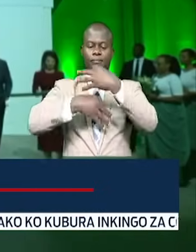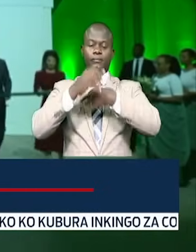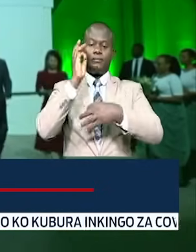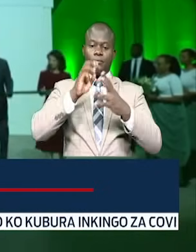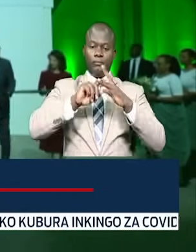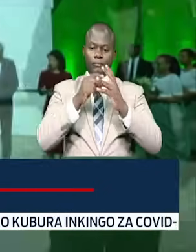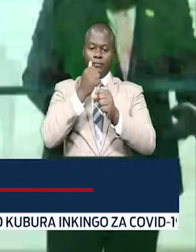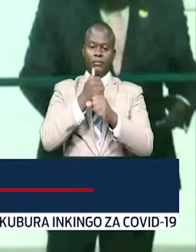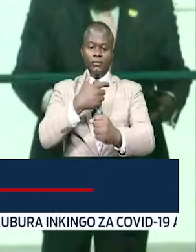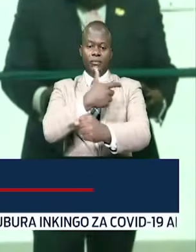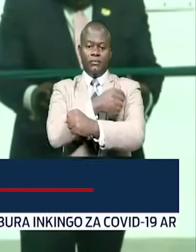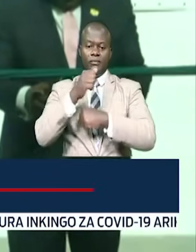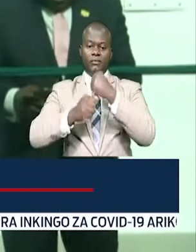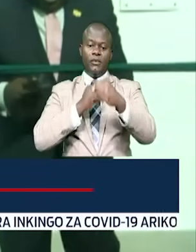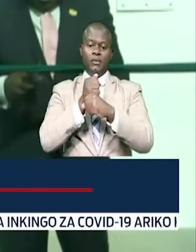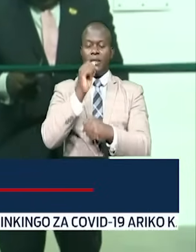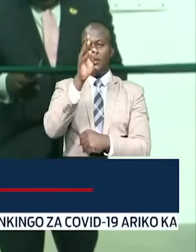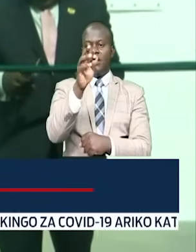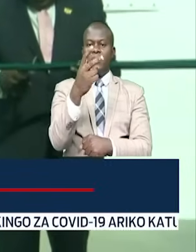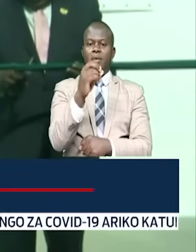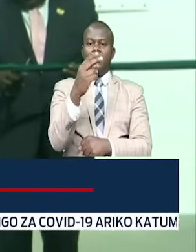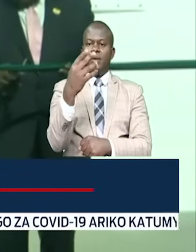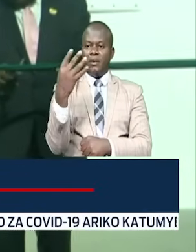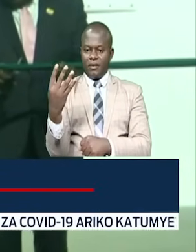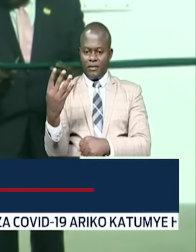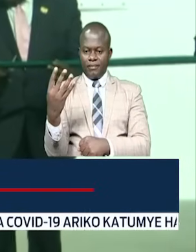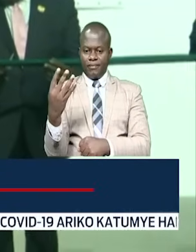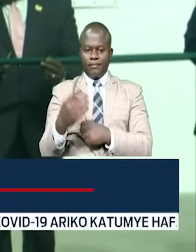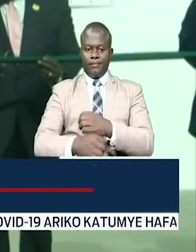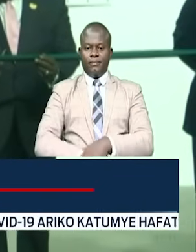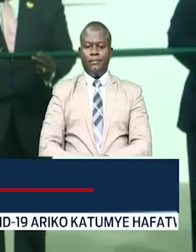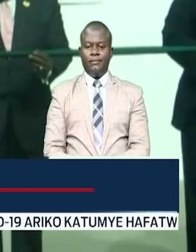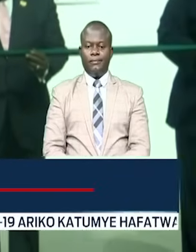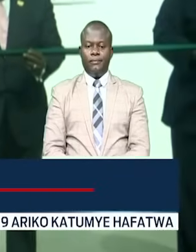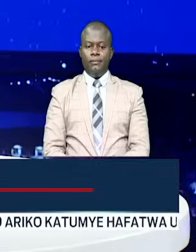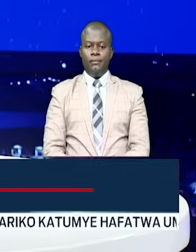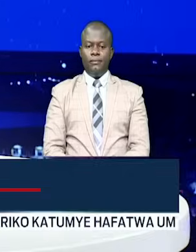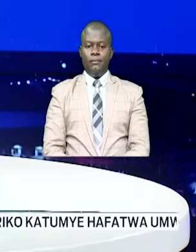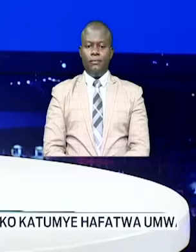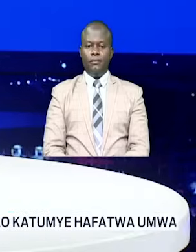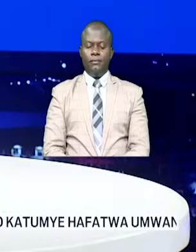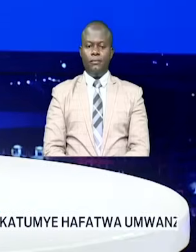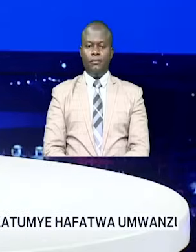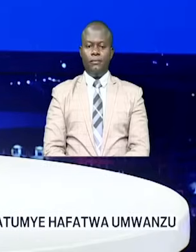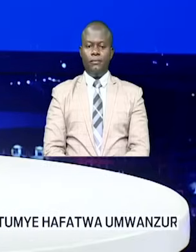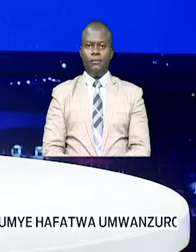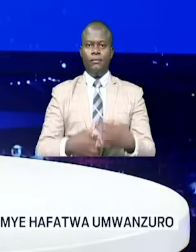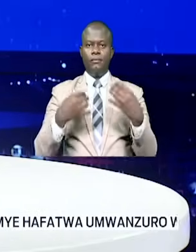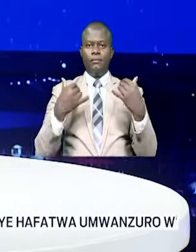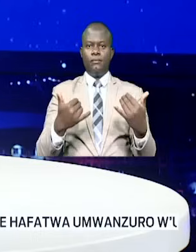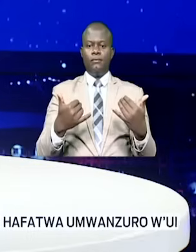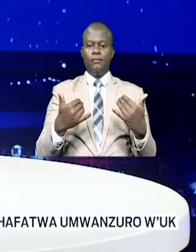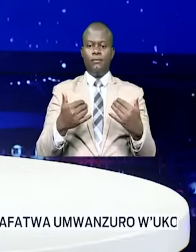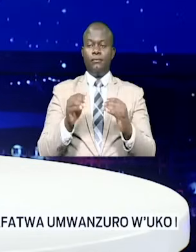gukora inkingo umwaka utaha wa 2024. Kwizera John Patrick, I Kigali. Nana reka twerekeze muri